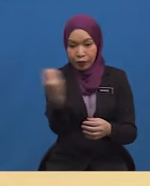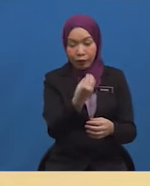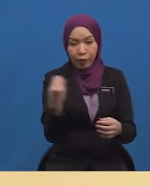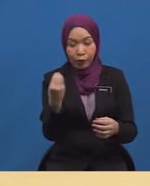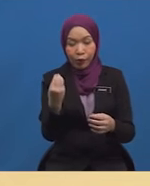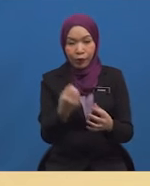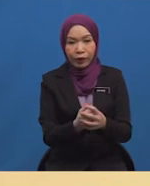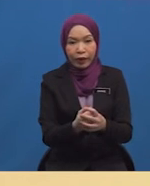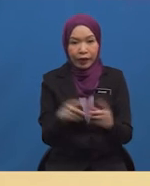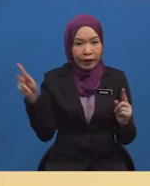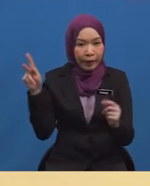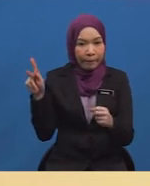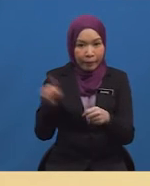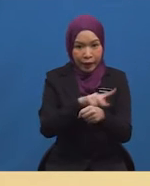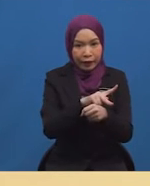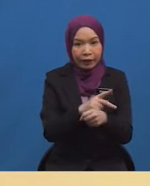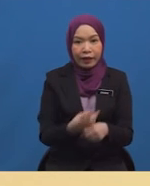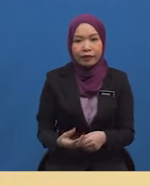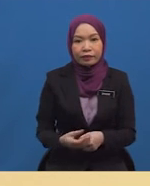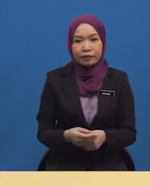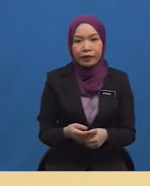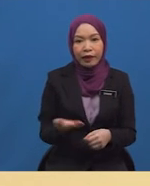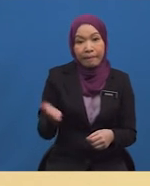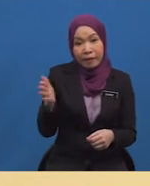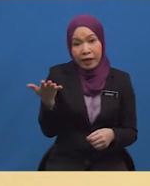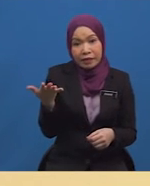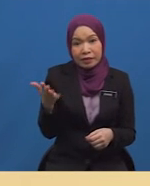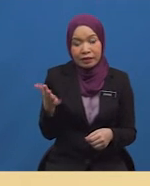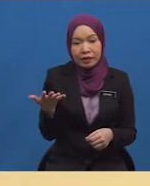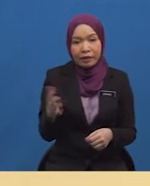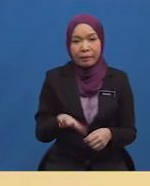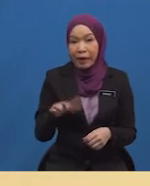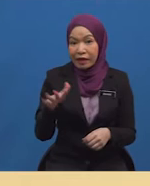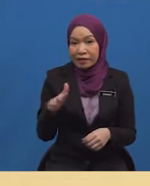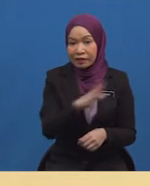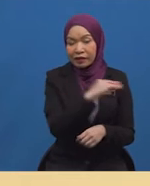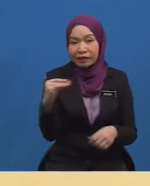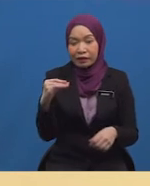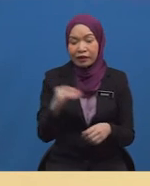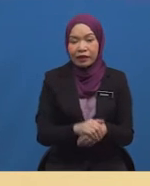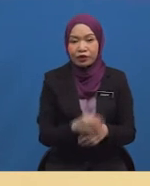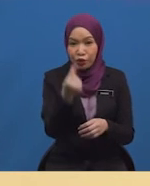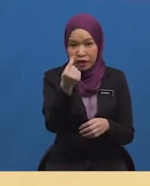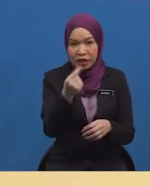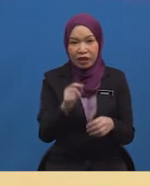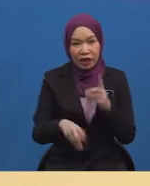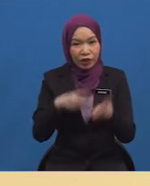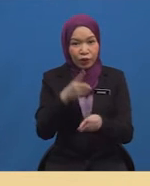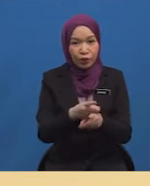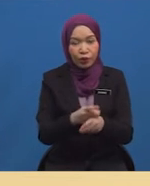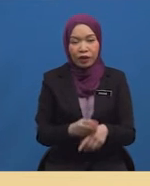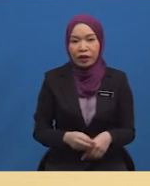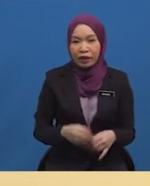juga telah dapat menerangkan faktor-faktor yang mempengaruhi taburan penduduk dunia. Akhir